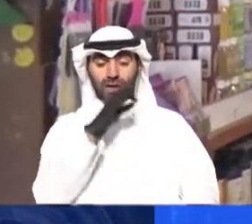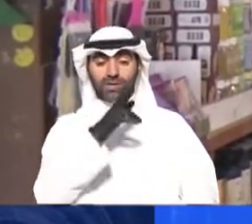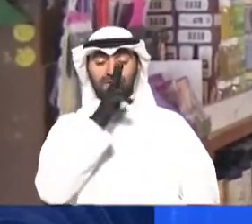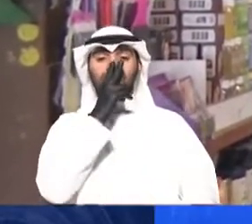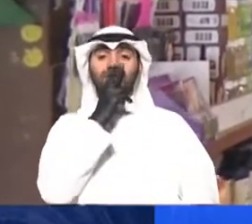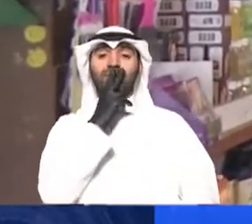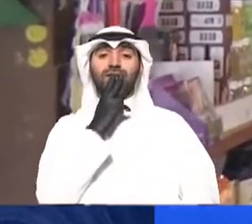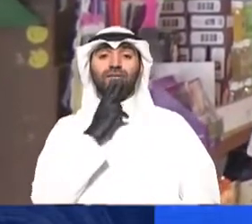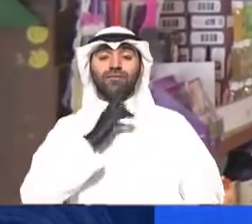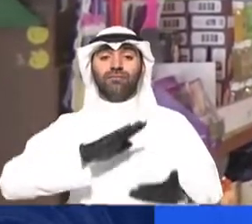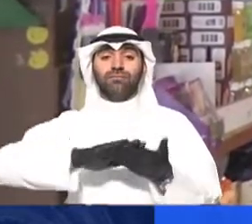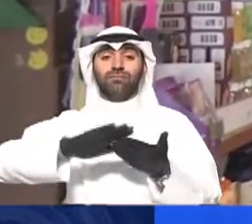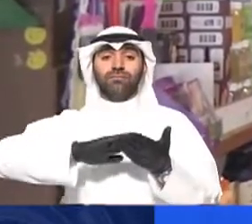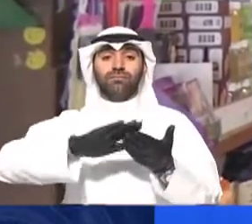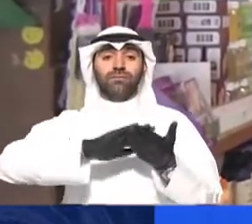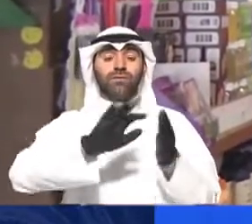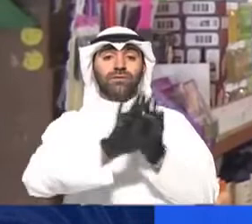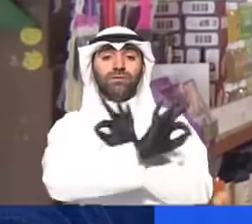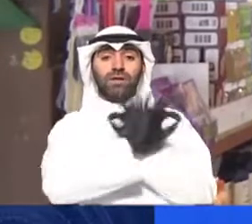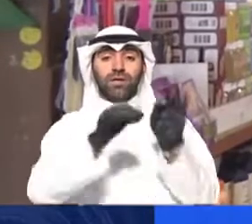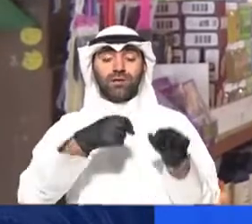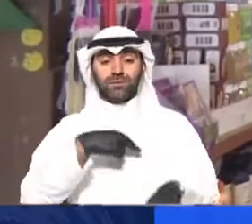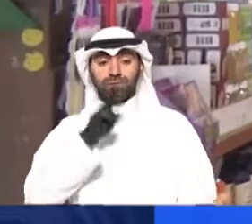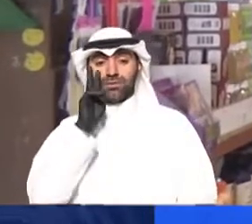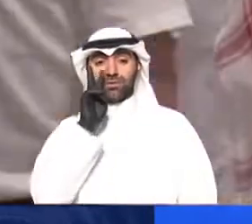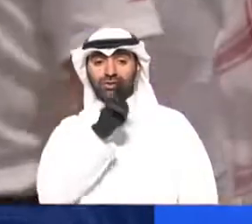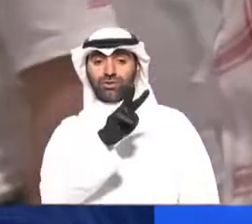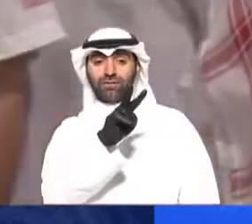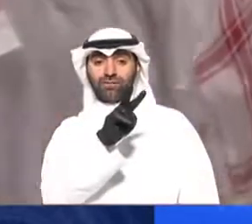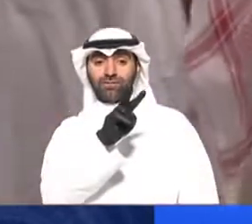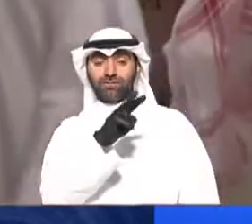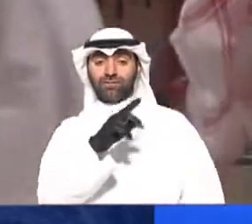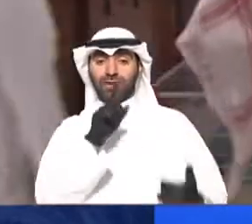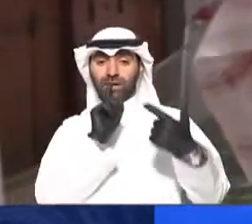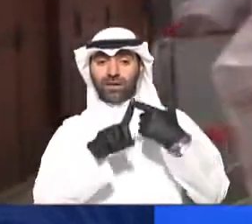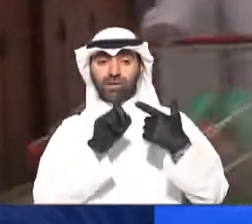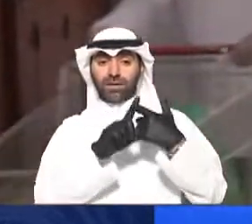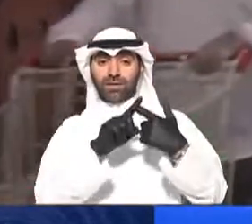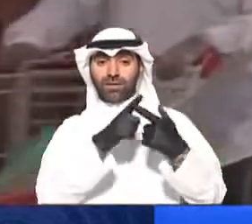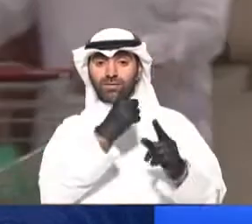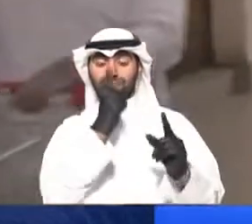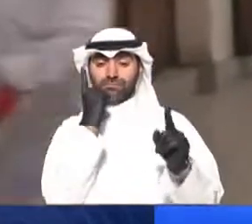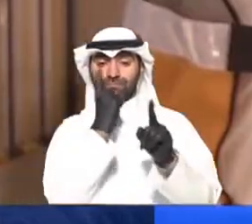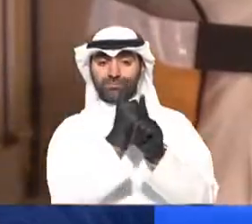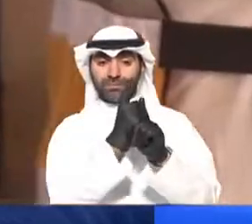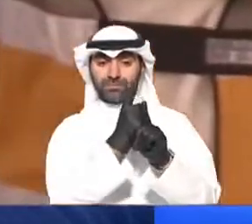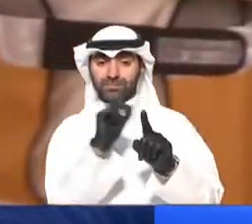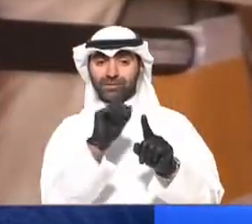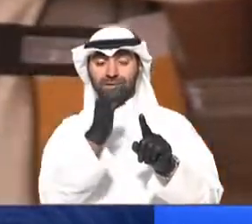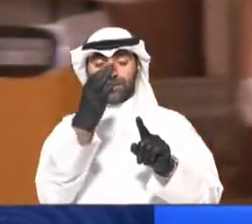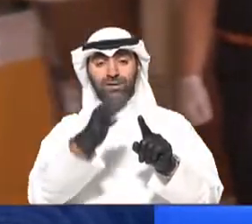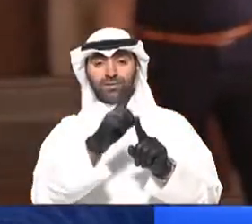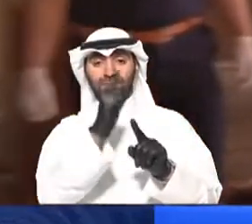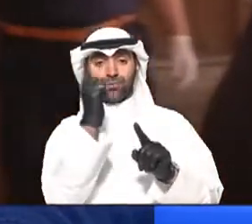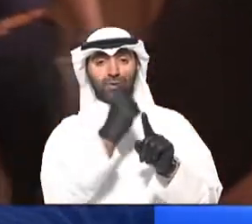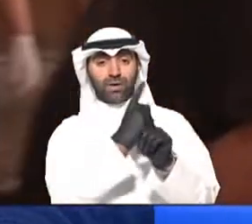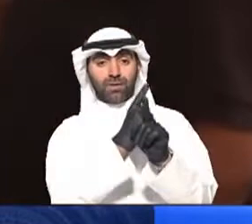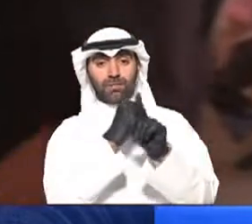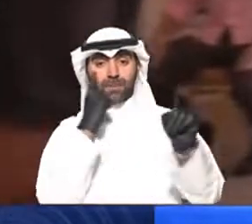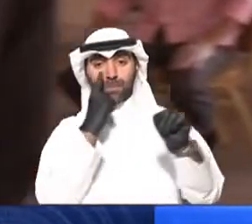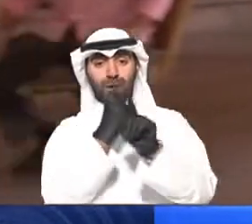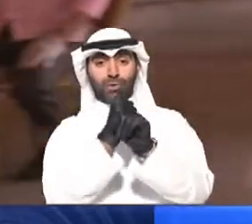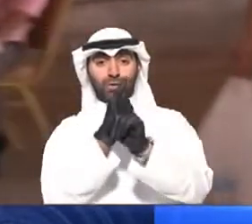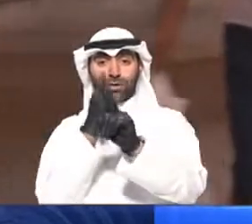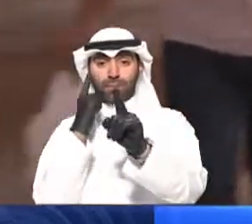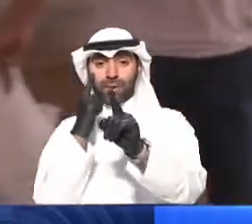تنزل على الأرض، ونظافة الأرضيات، هذه واحدة. والثانية طبعا الناس اللي احنا اللي بيدشون لازم ياخذون